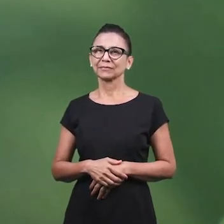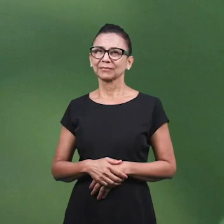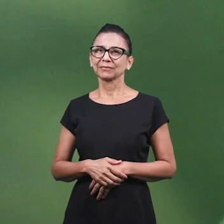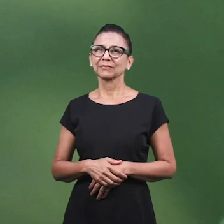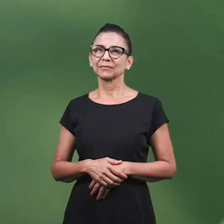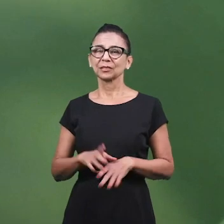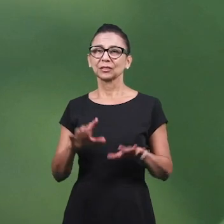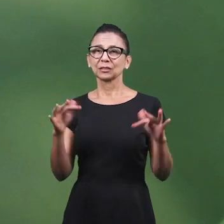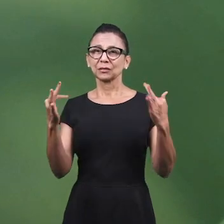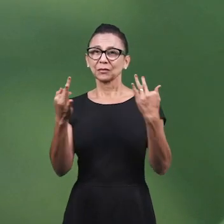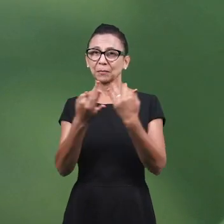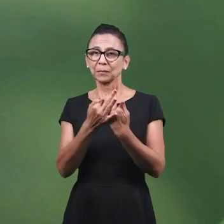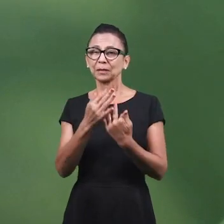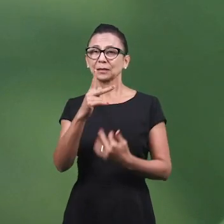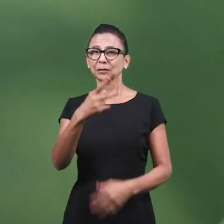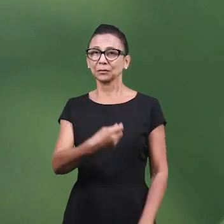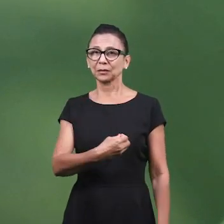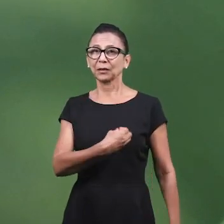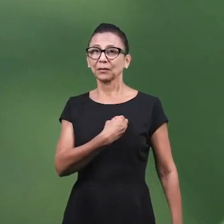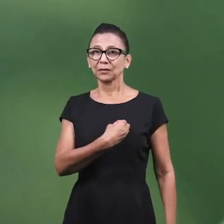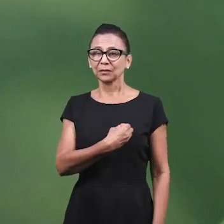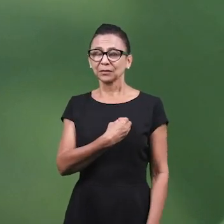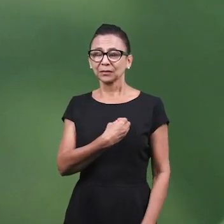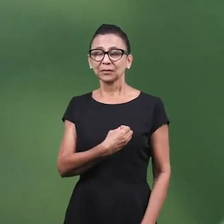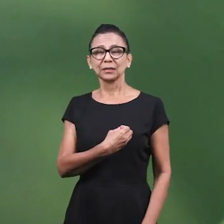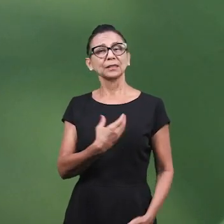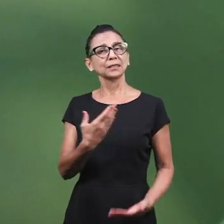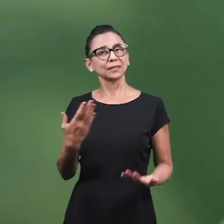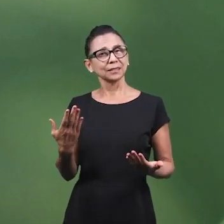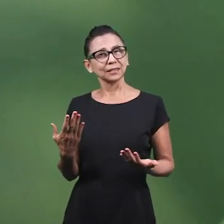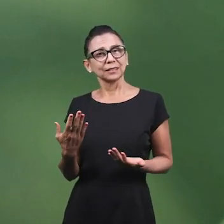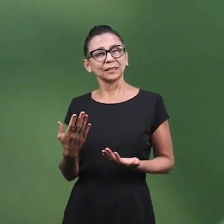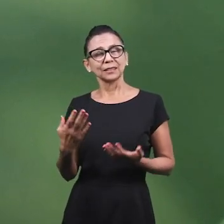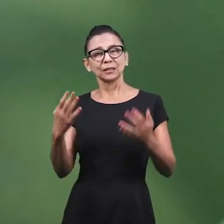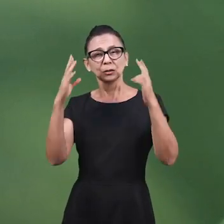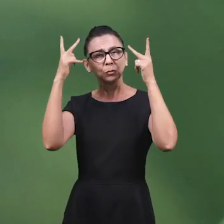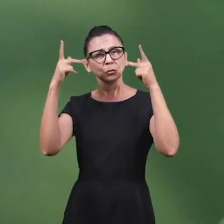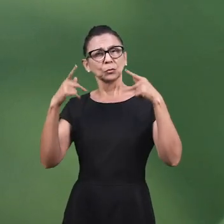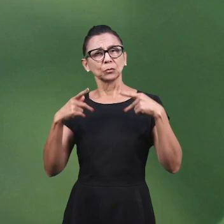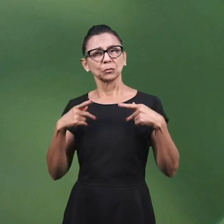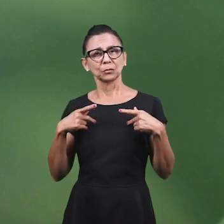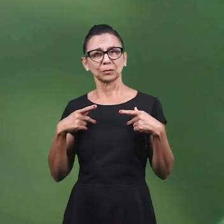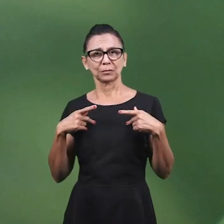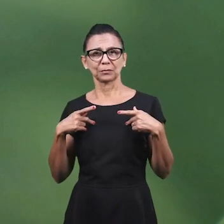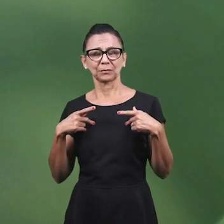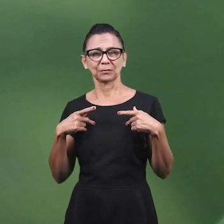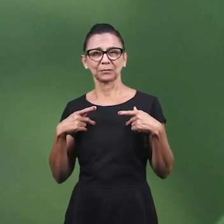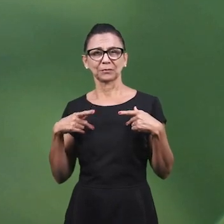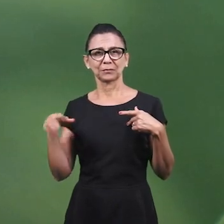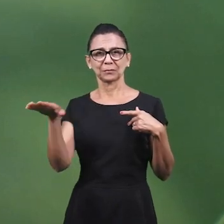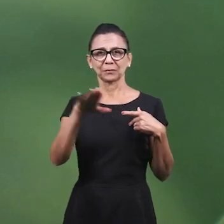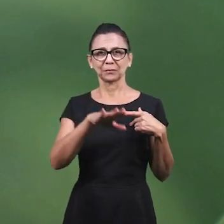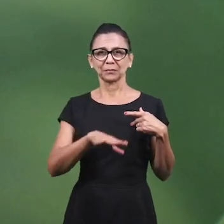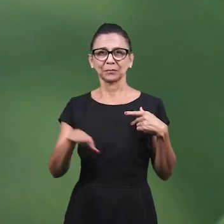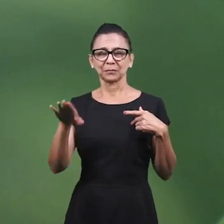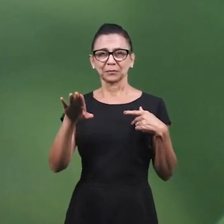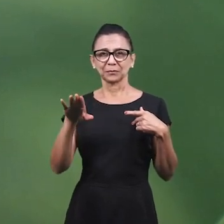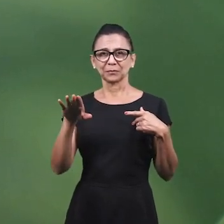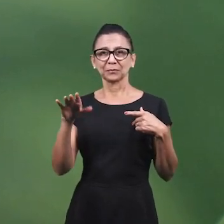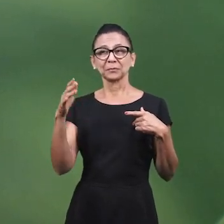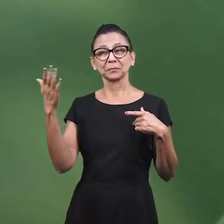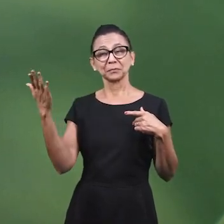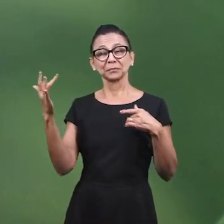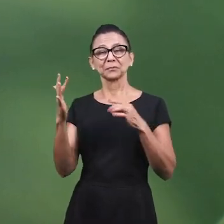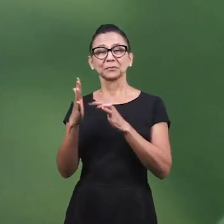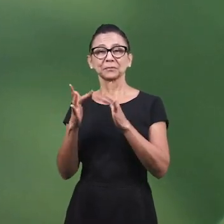В любовь Божию может вместиться, ее достаточно для вас, для вашей семьи, все человечество.